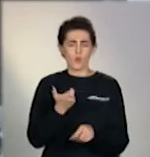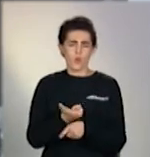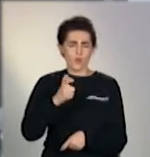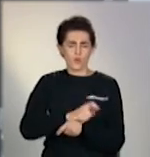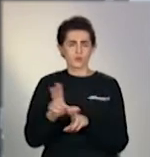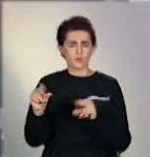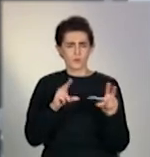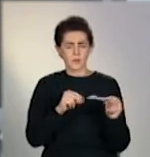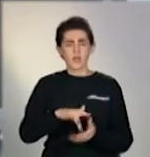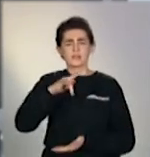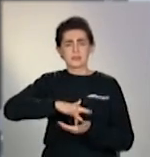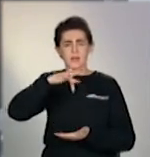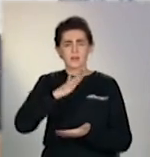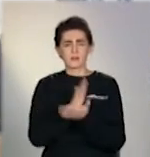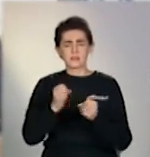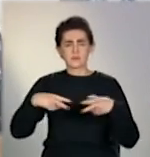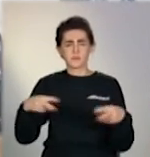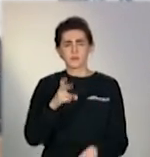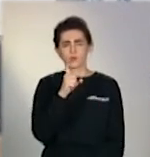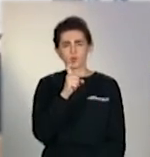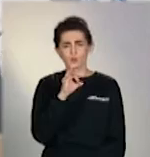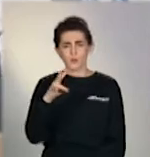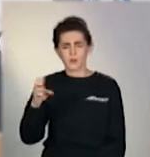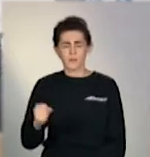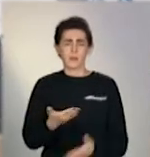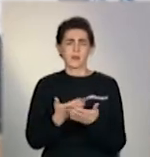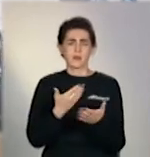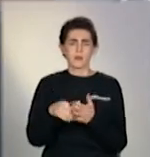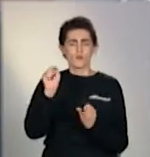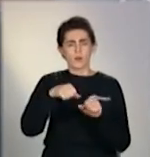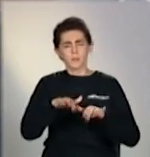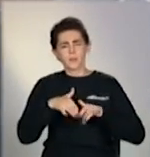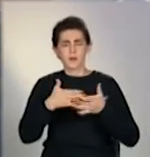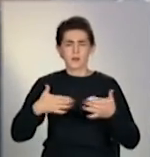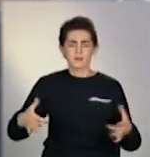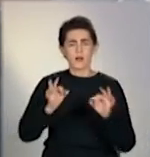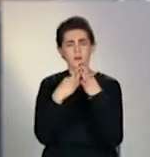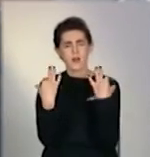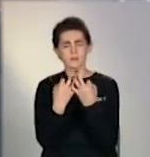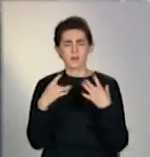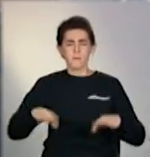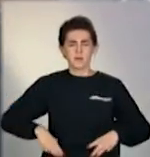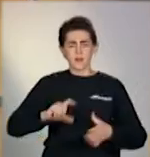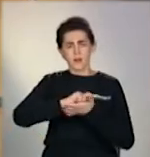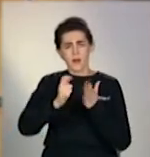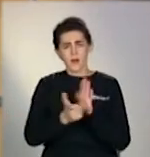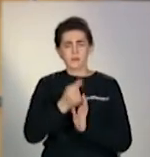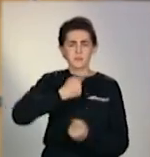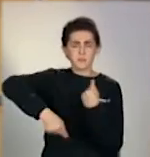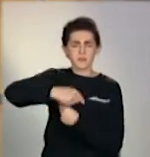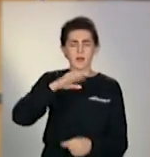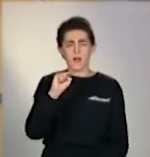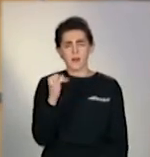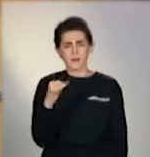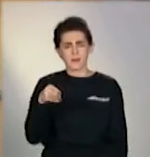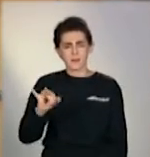в центрі є коворкінг-зона, офіси, воркшопи. Тут можна відвідати лекції та майстер-класи про IT та бізнес. Цей